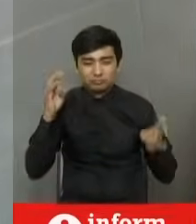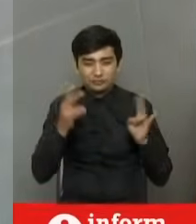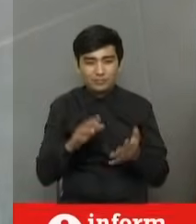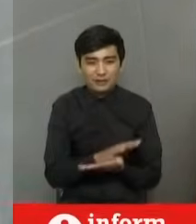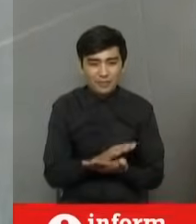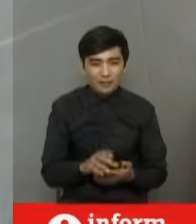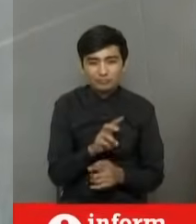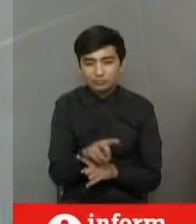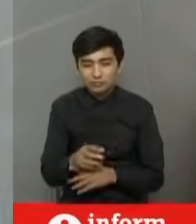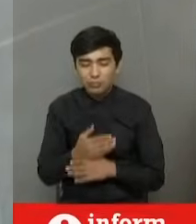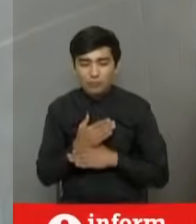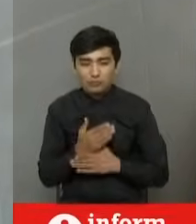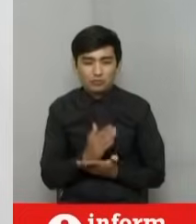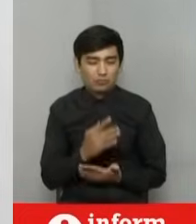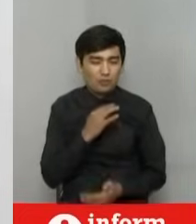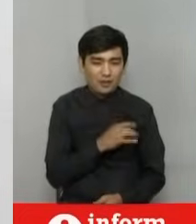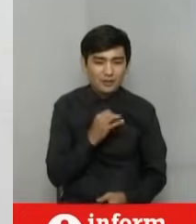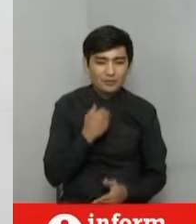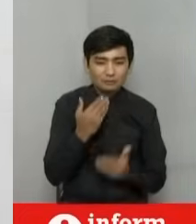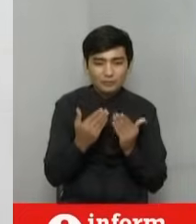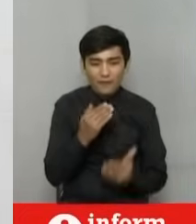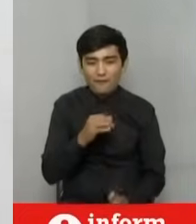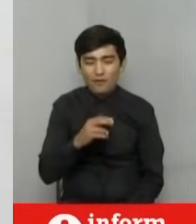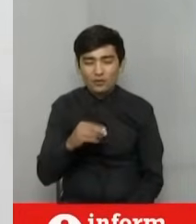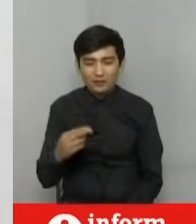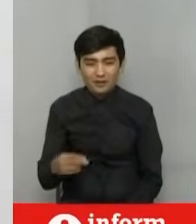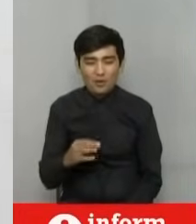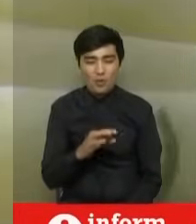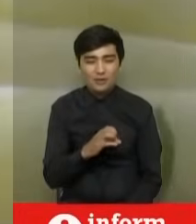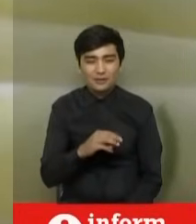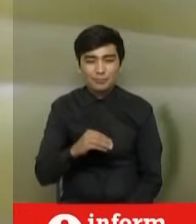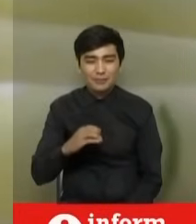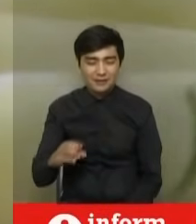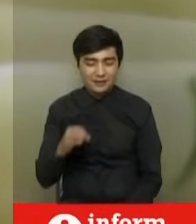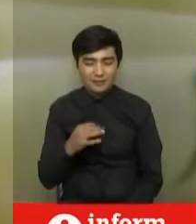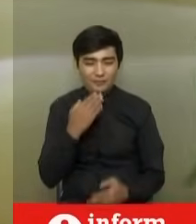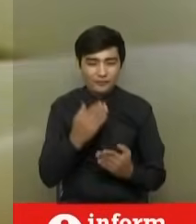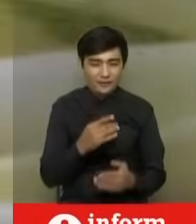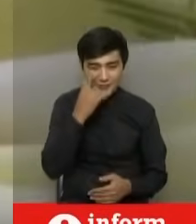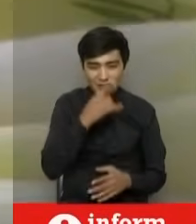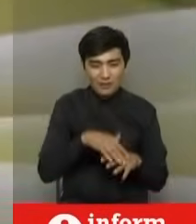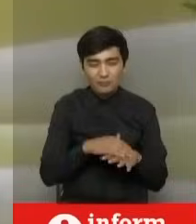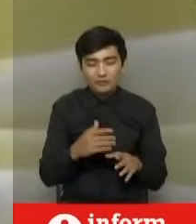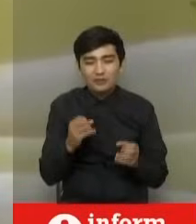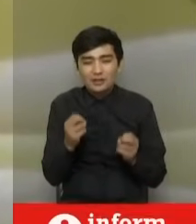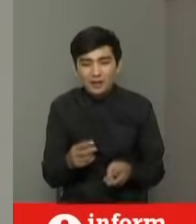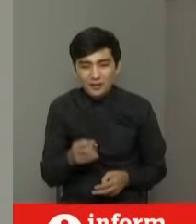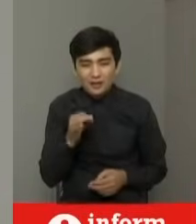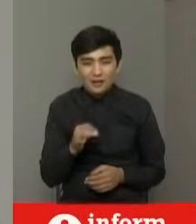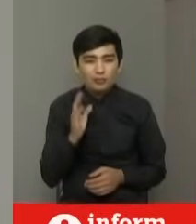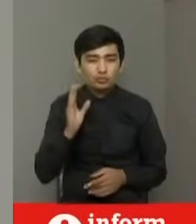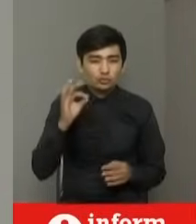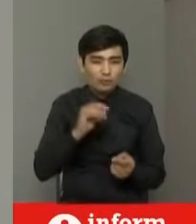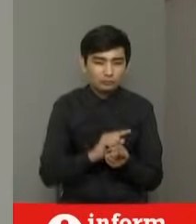спектром гарантированной помощи. Мы запросили комментарии фонда ОСМС о том, что они думают об инициативе казахстанцев и грядут ли реформы в будущем.